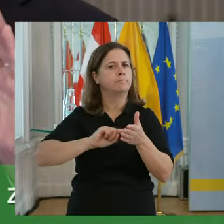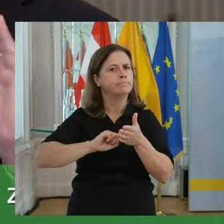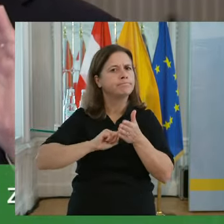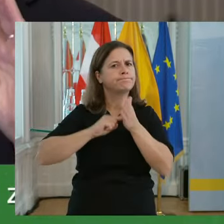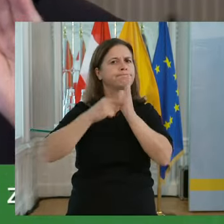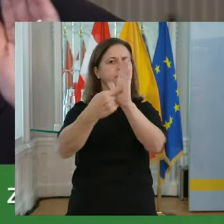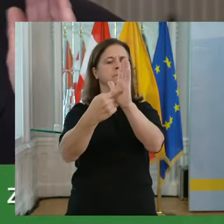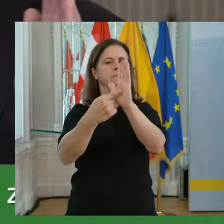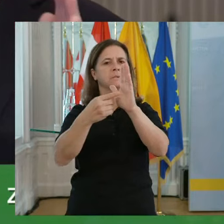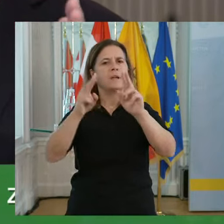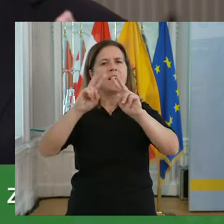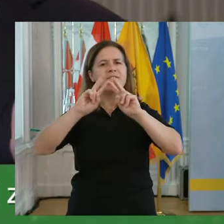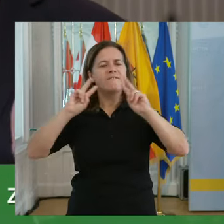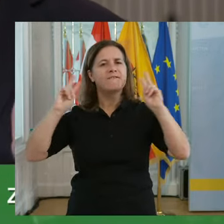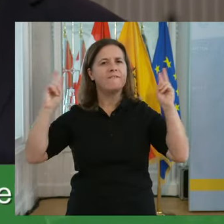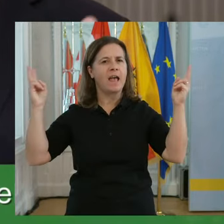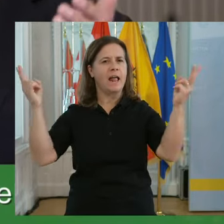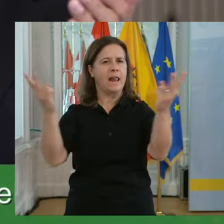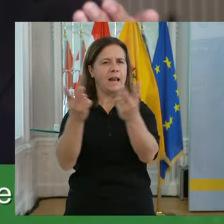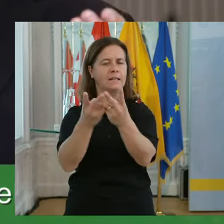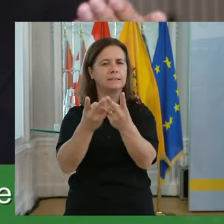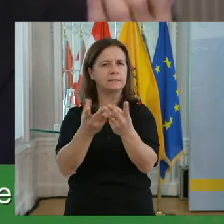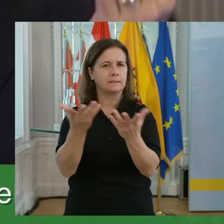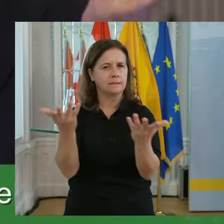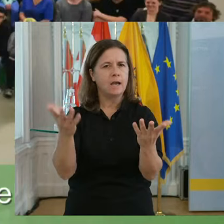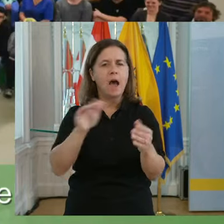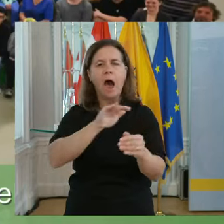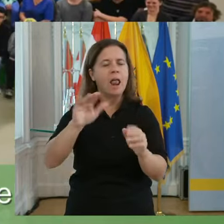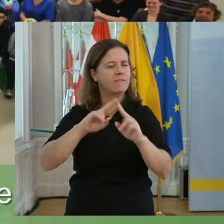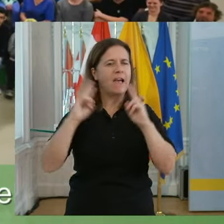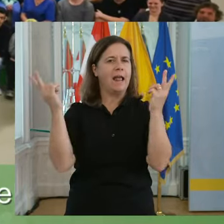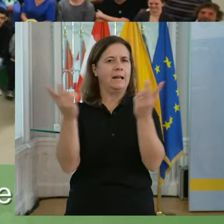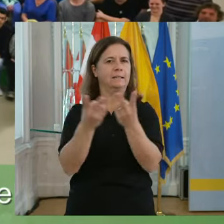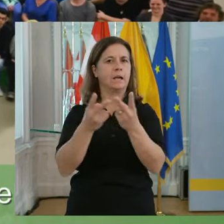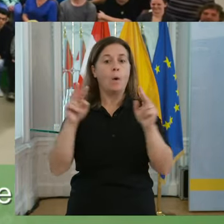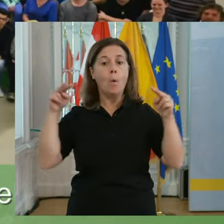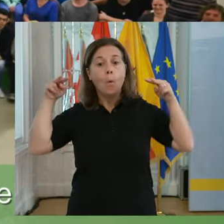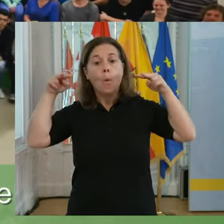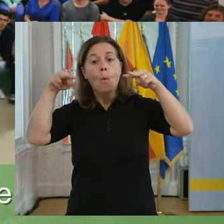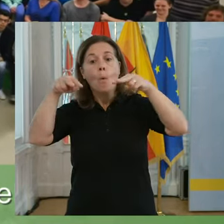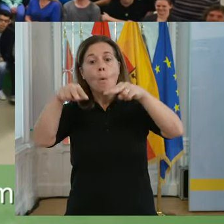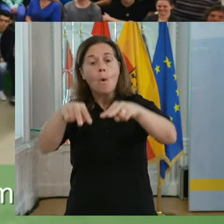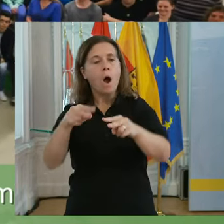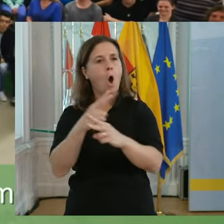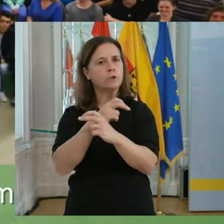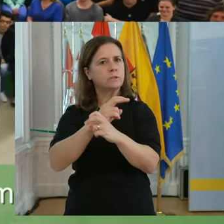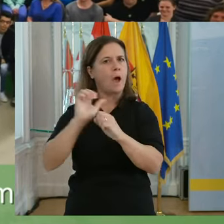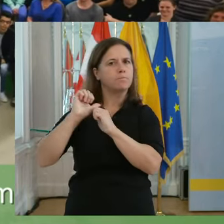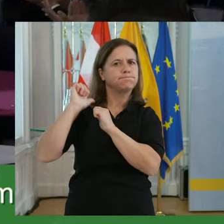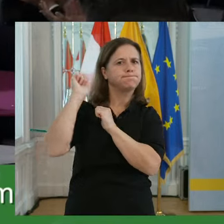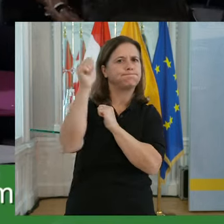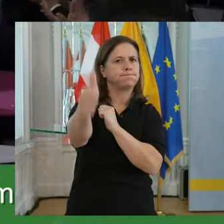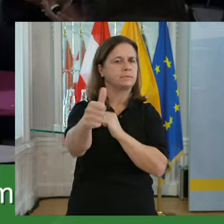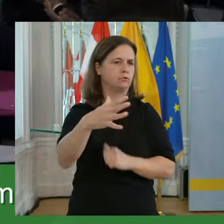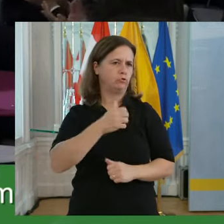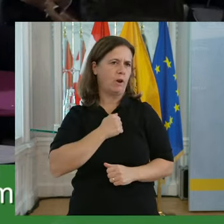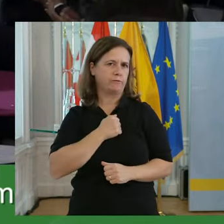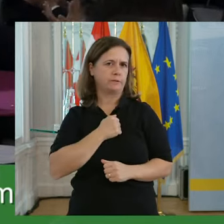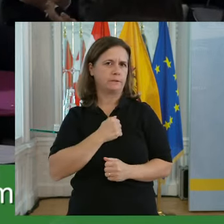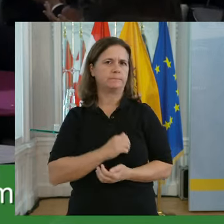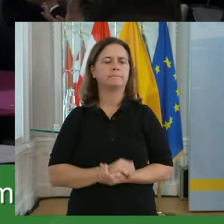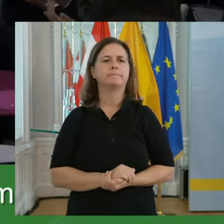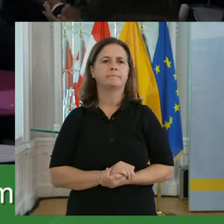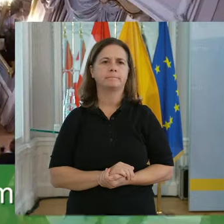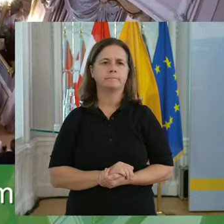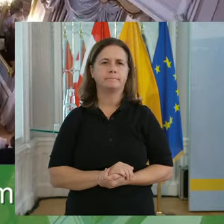and become the world's center from which all the world will come to see how to make this happen.